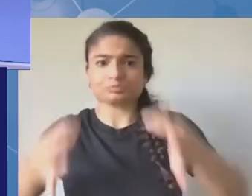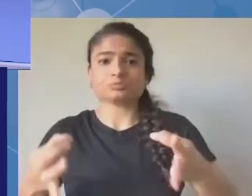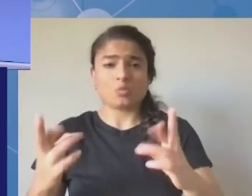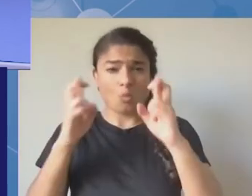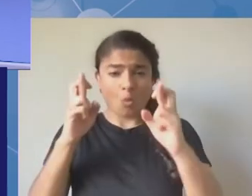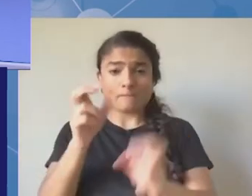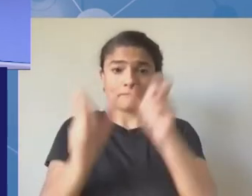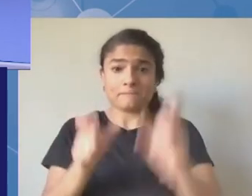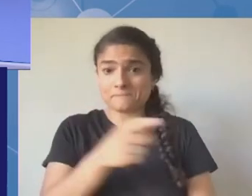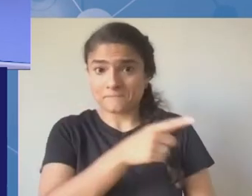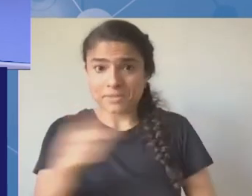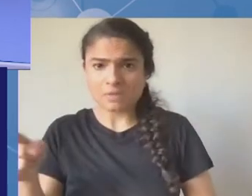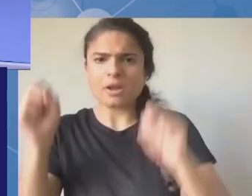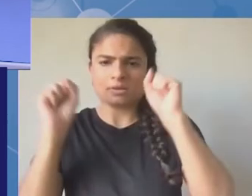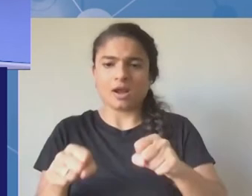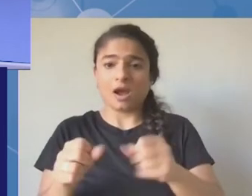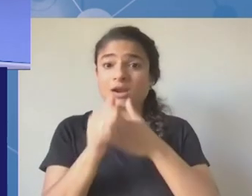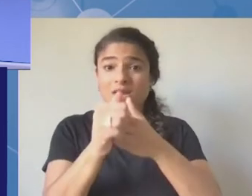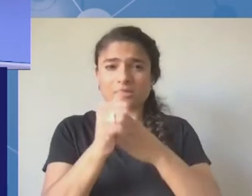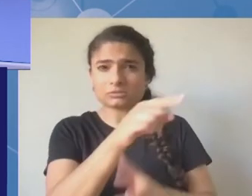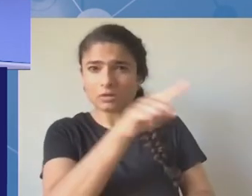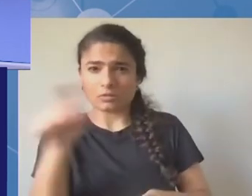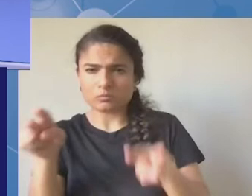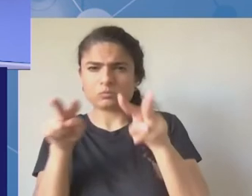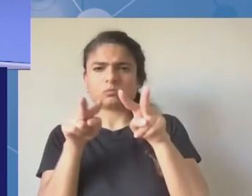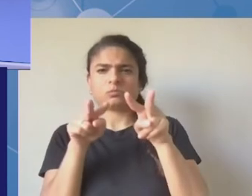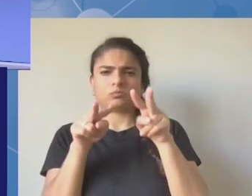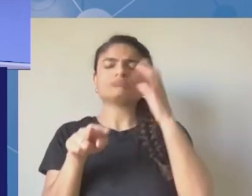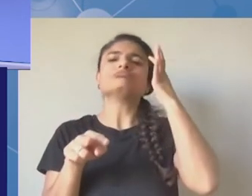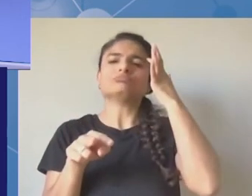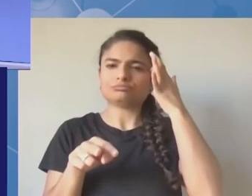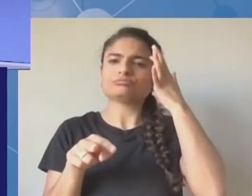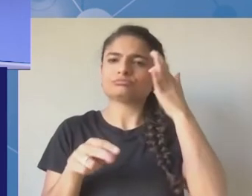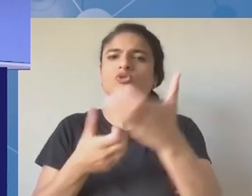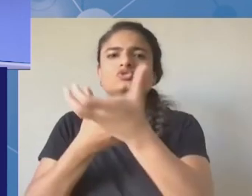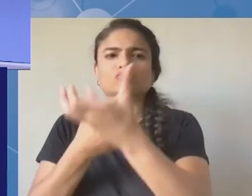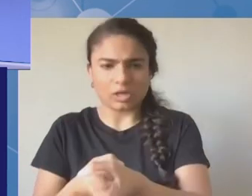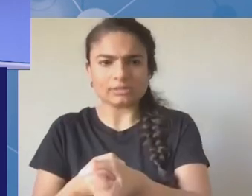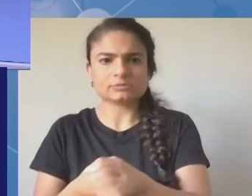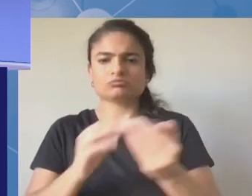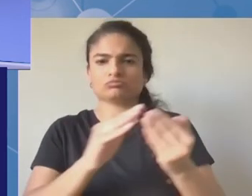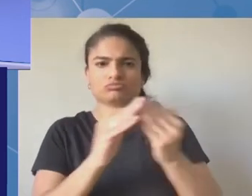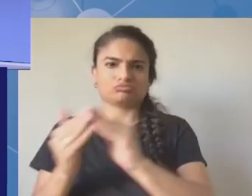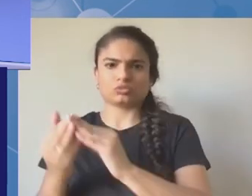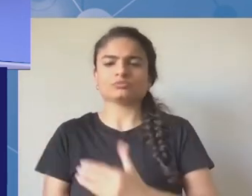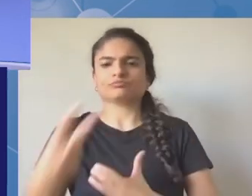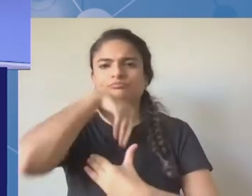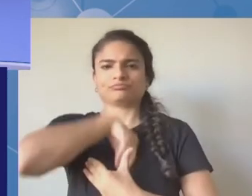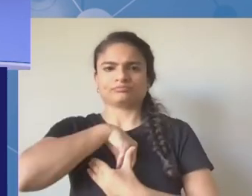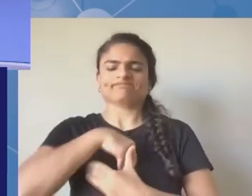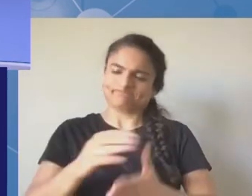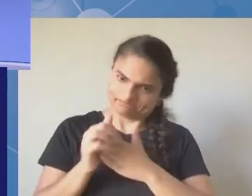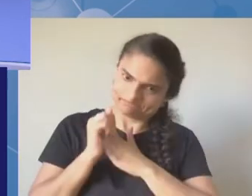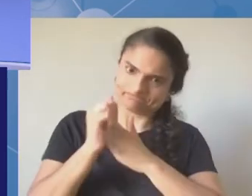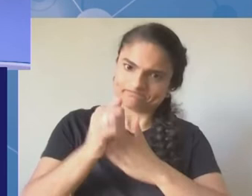نوصل كل توصياتنا إلى صناع القرار حتى فليكن هناك